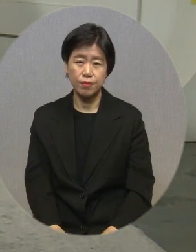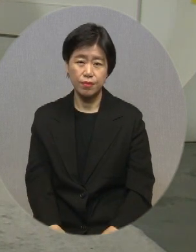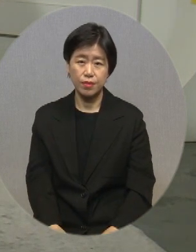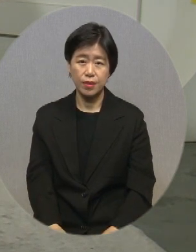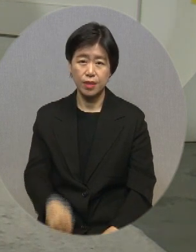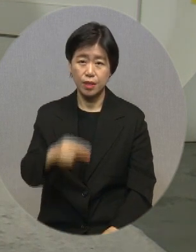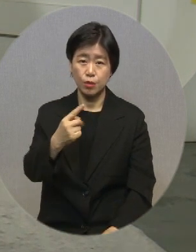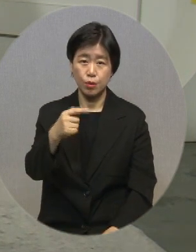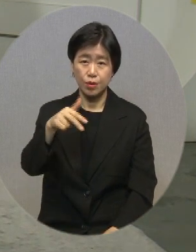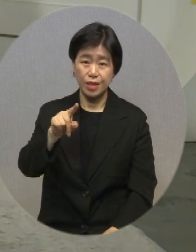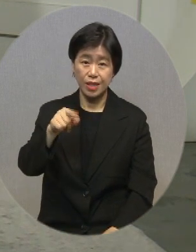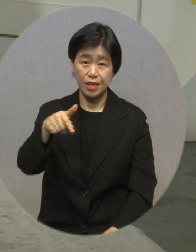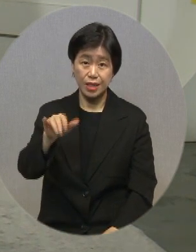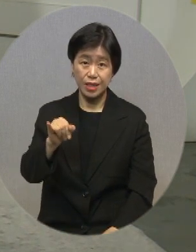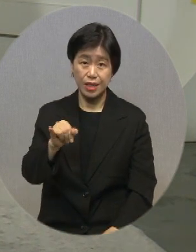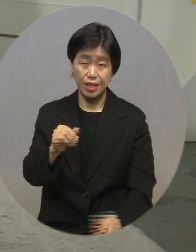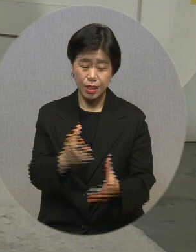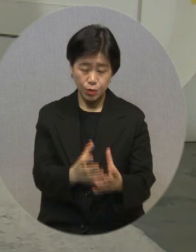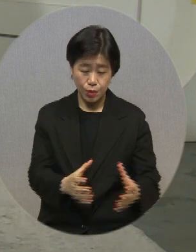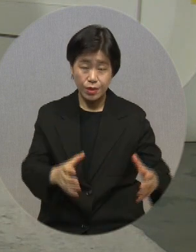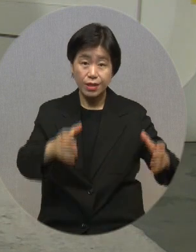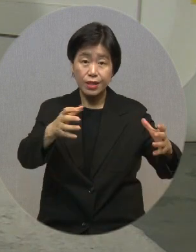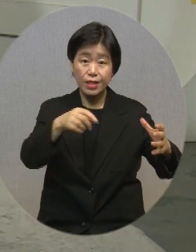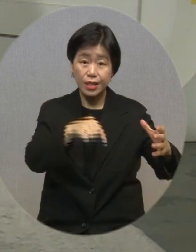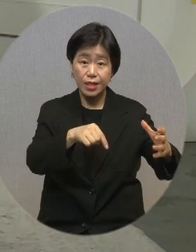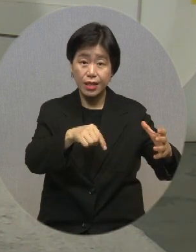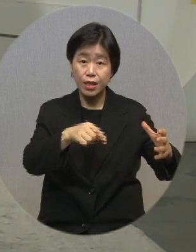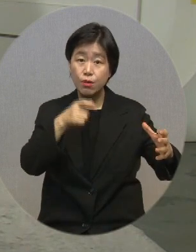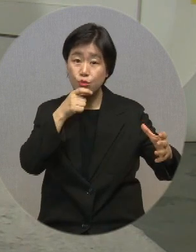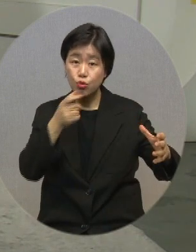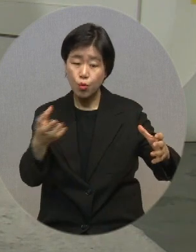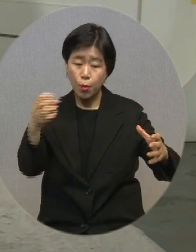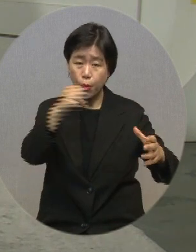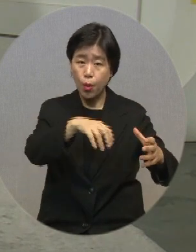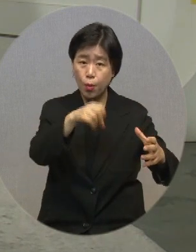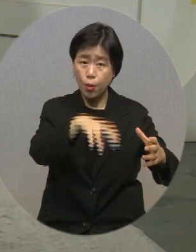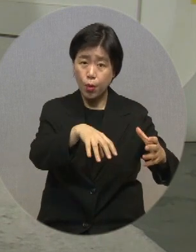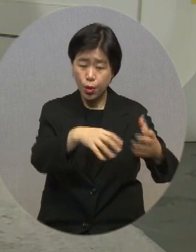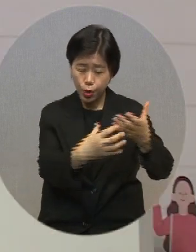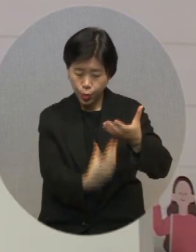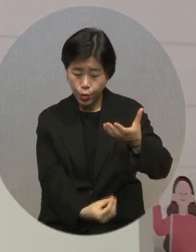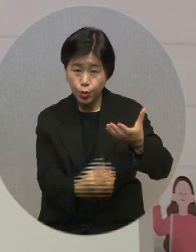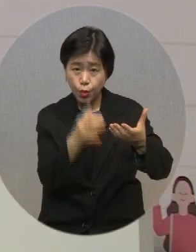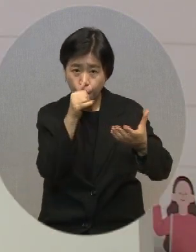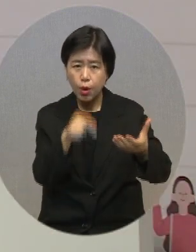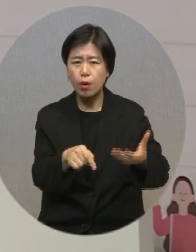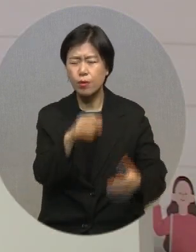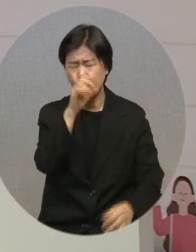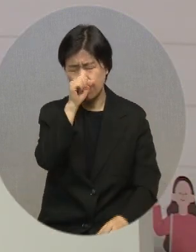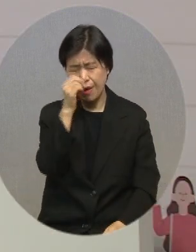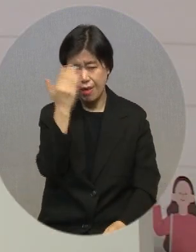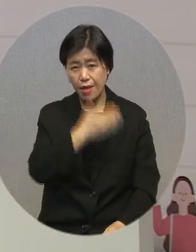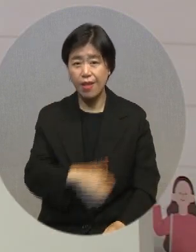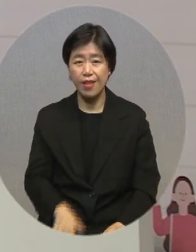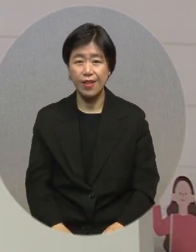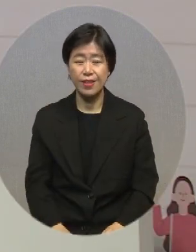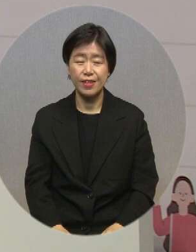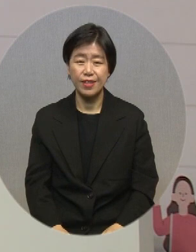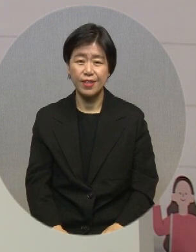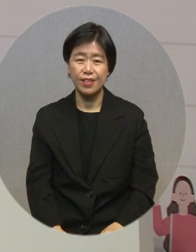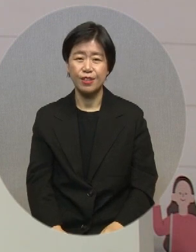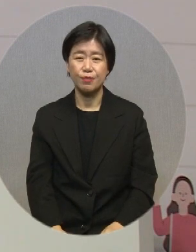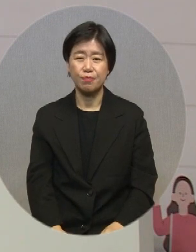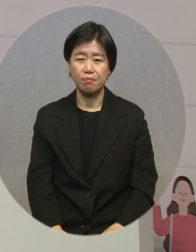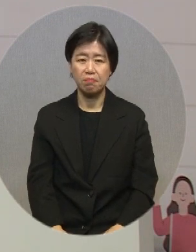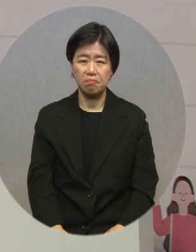물이 저장이 돼요. 네. 그러니까 일반 정수기하고는 좀 틀리죠. 네. 네. 전문가 네. 선생님의 네. 네. 말씀이었습니다. 네.